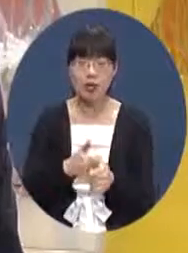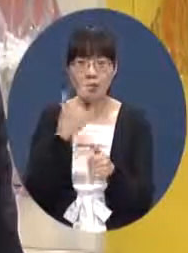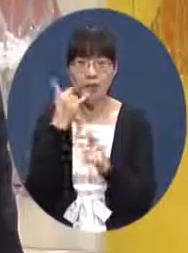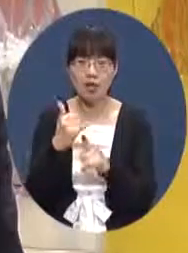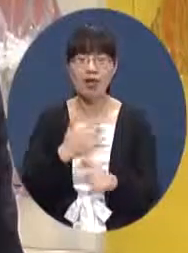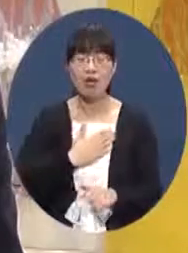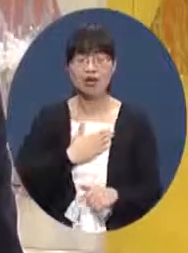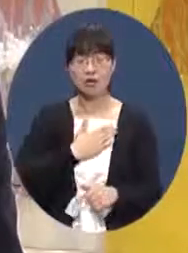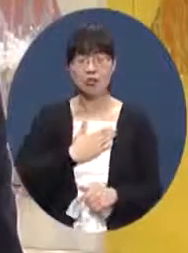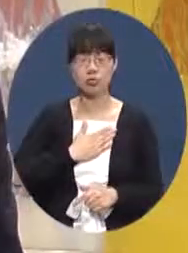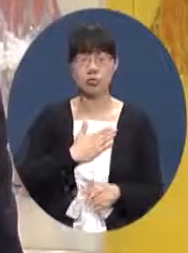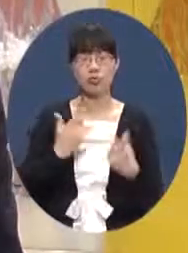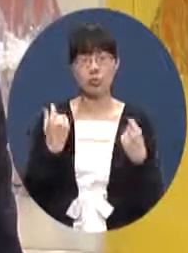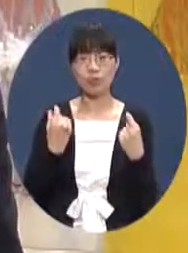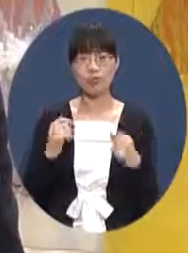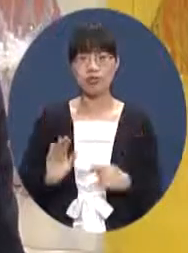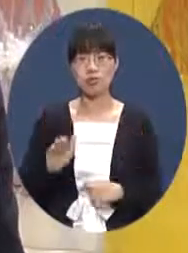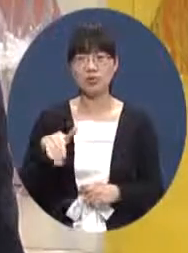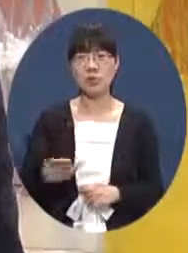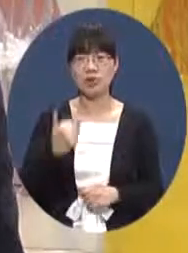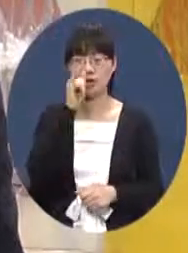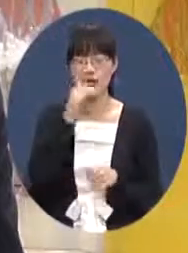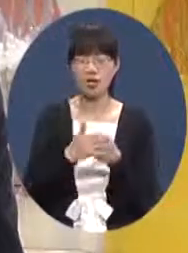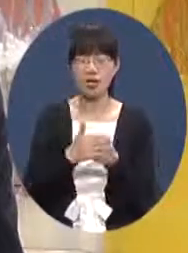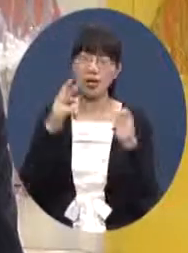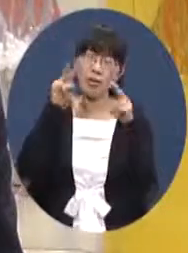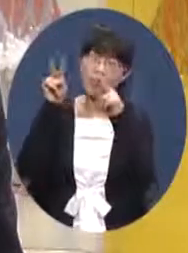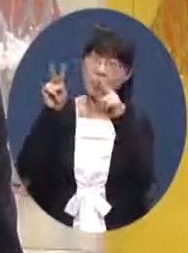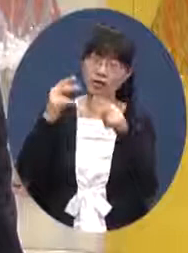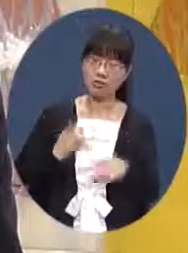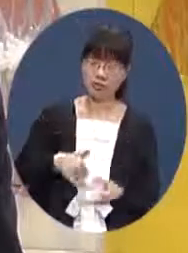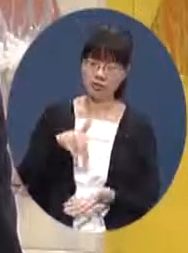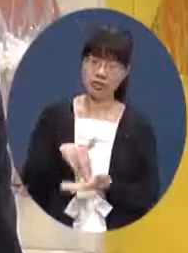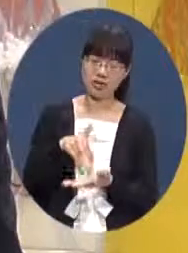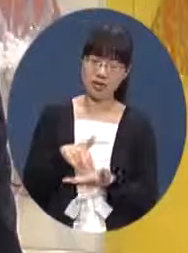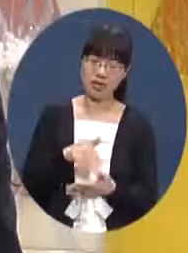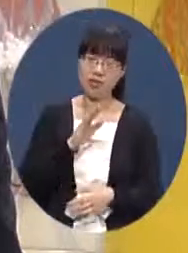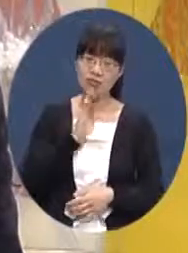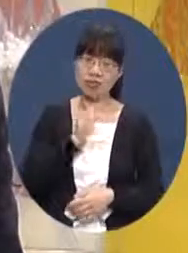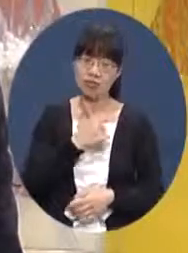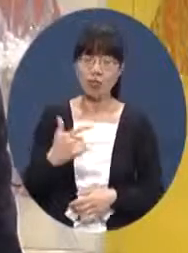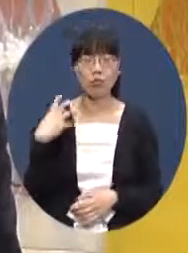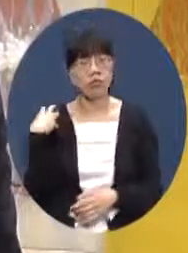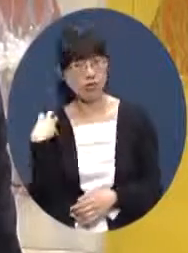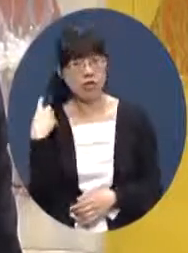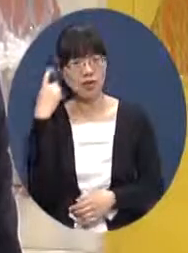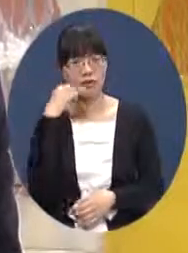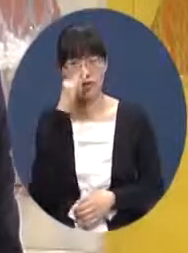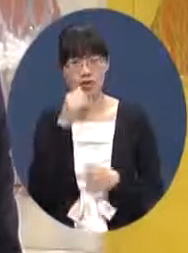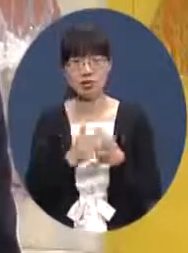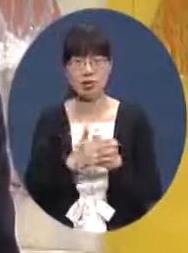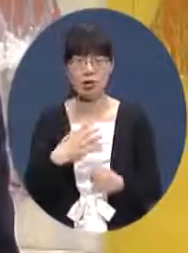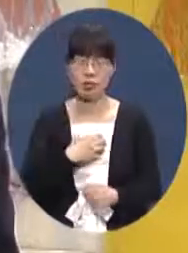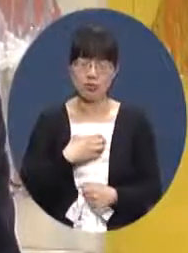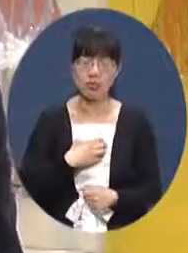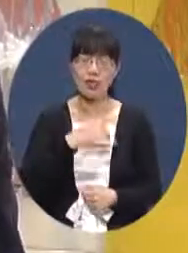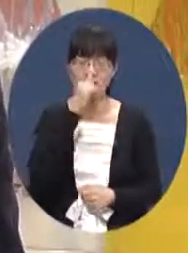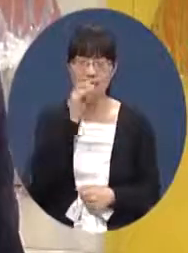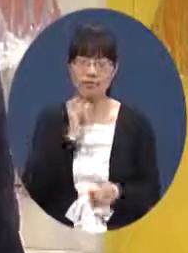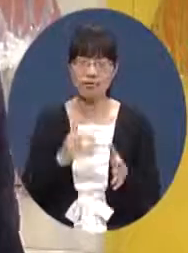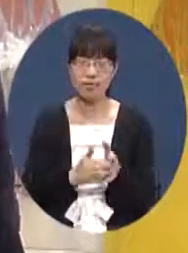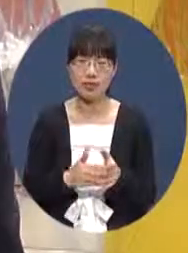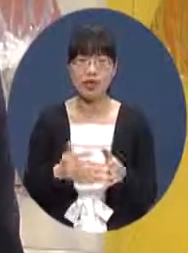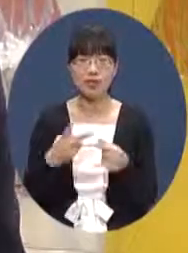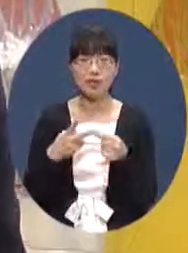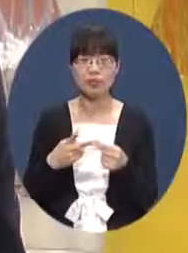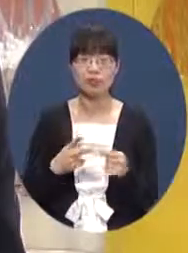부모님의 감정의 기복도 그렇죠. 넓어지고 그걸 바라보는 애는 거기에서 굉장한 부담감을 느끼고 불안감을 느끼는 거죠.